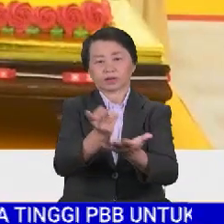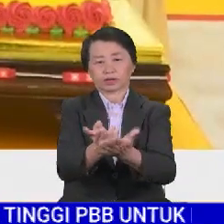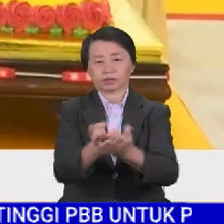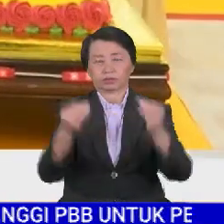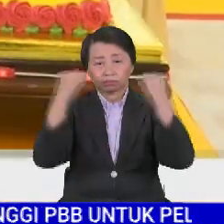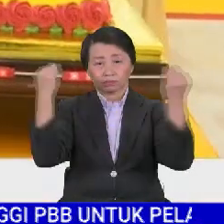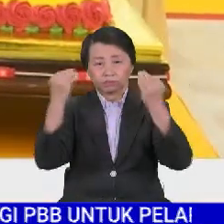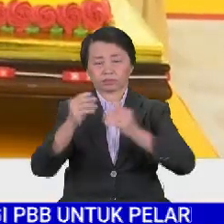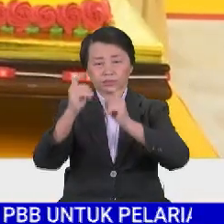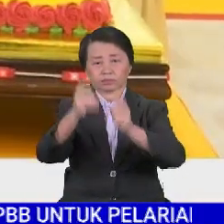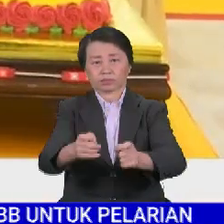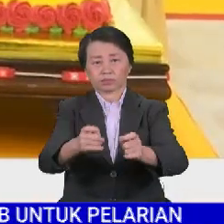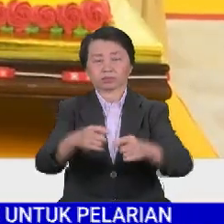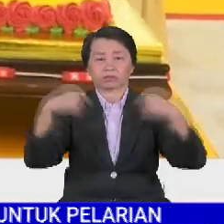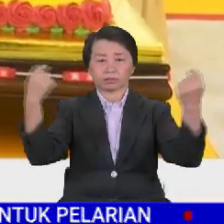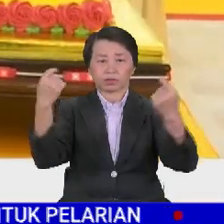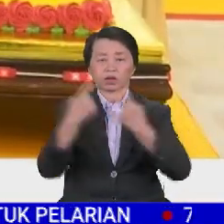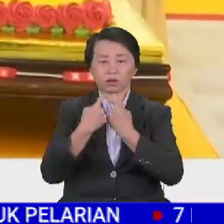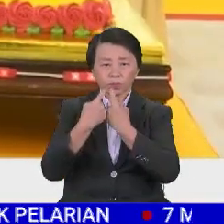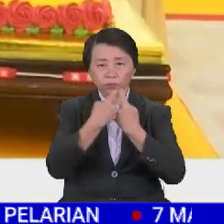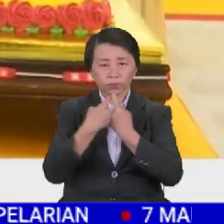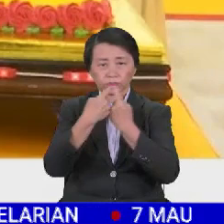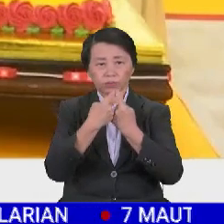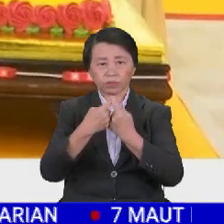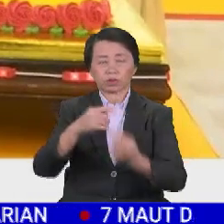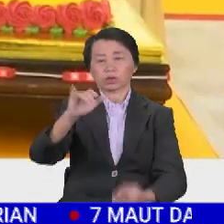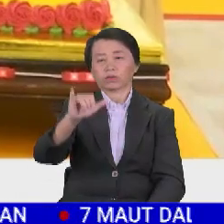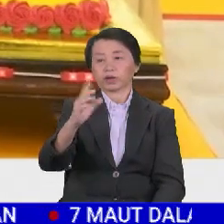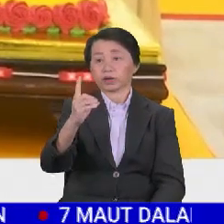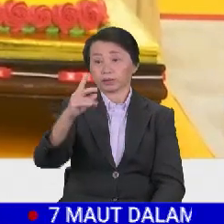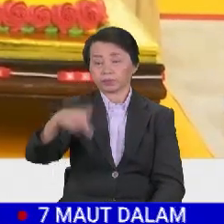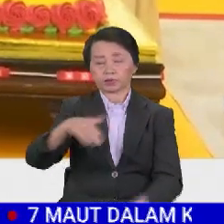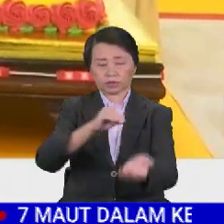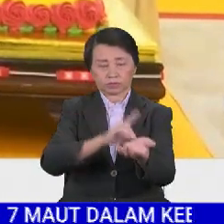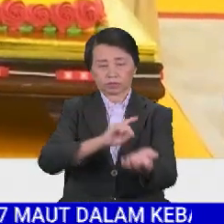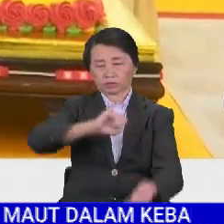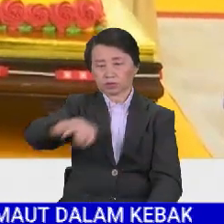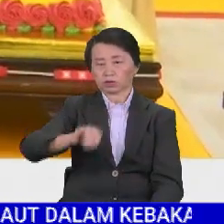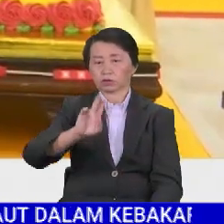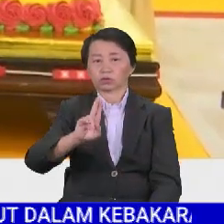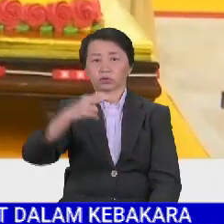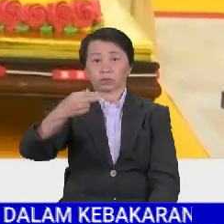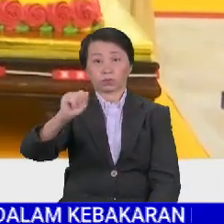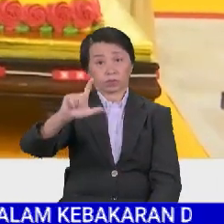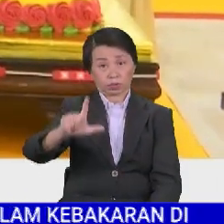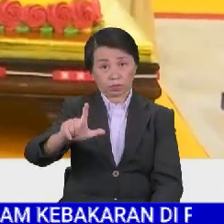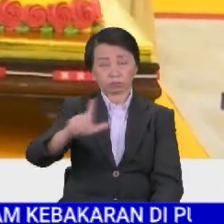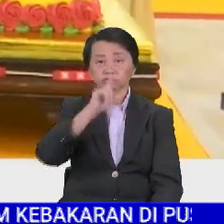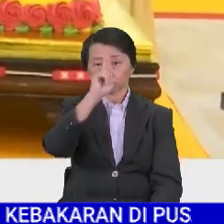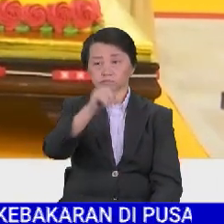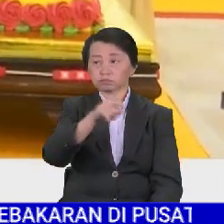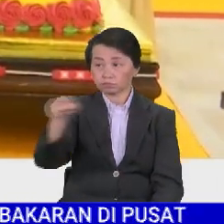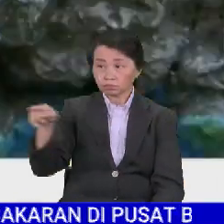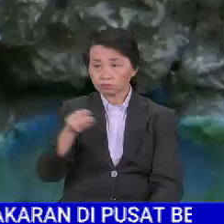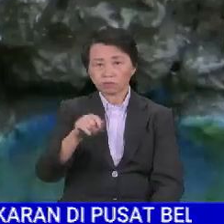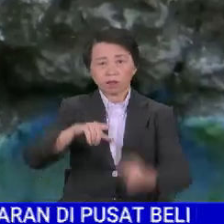Majlis penyampaian kek sempena sambutan Hari Jadi Rasmi Tuan Yang Terutama Tun Dr. Johar Dato' Mahirudin ternyata